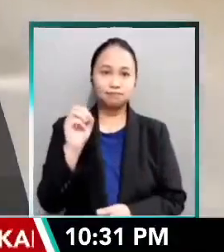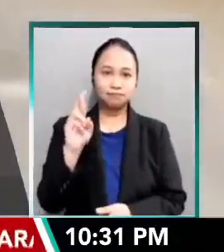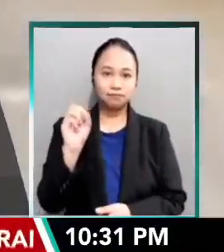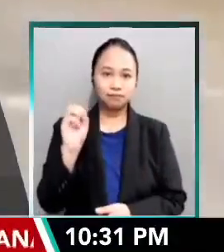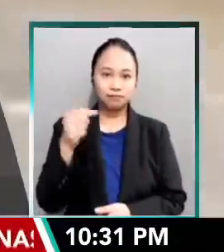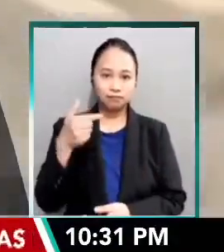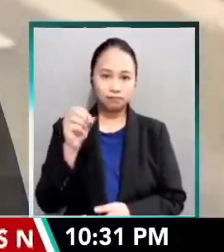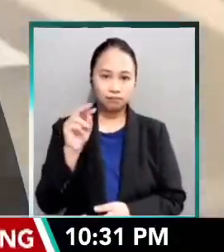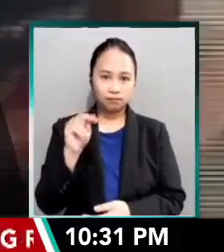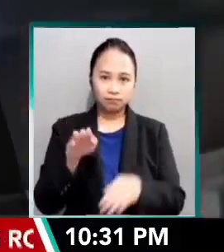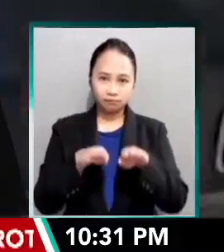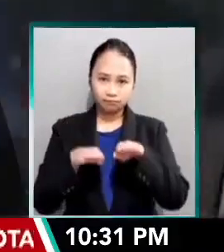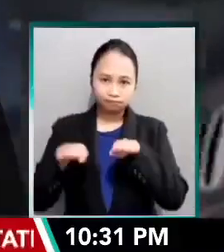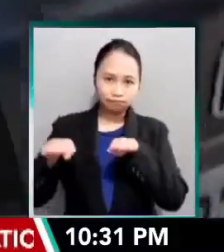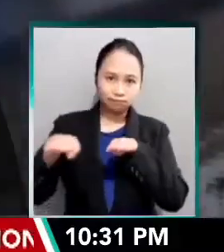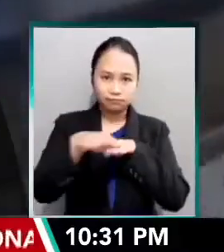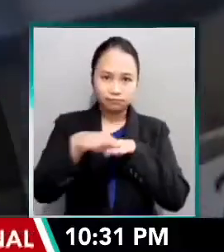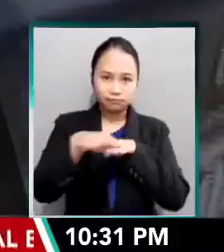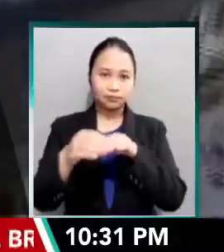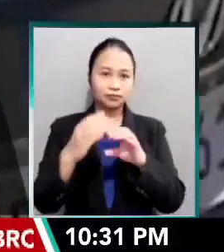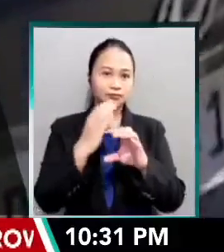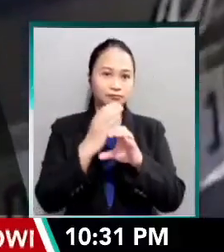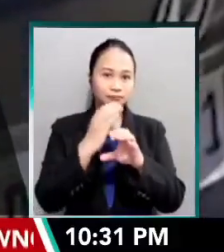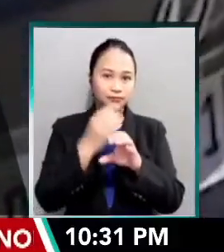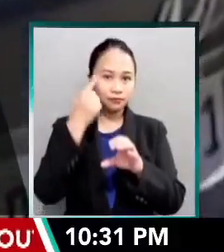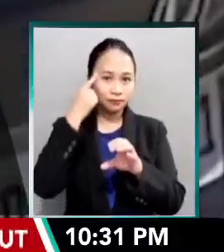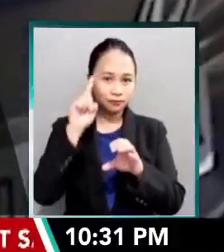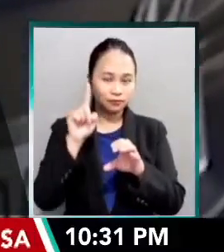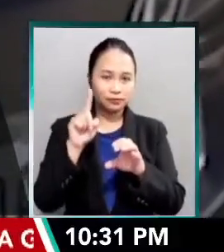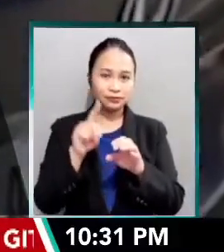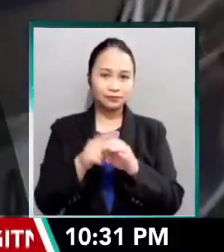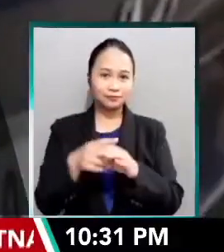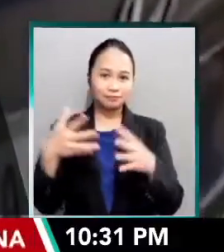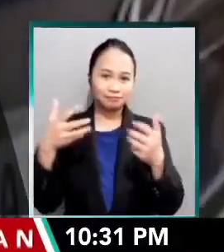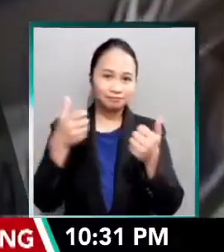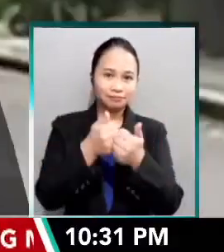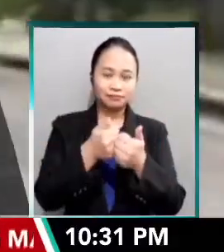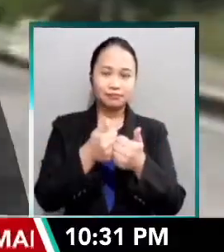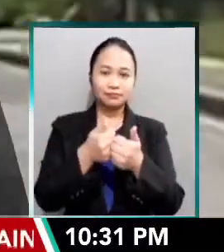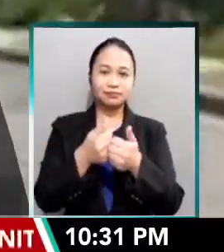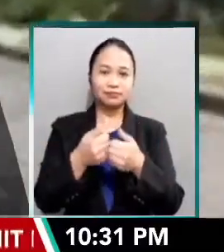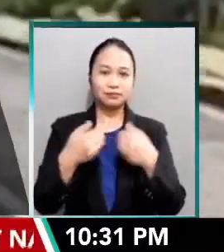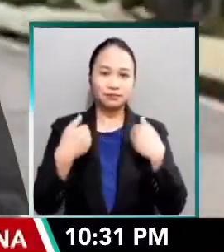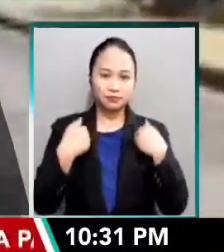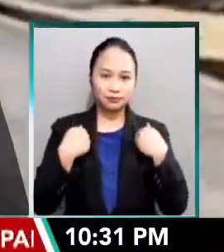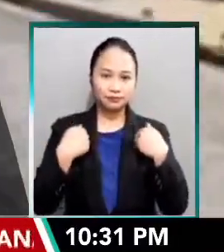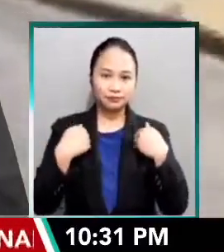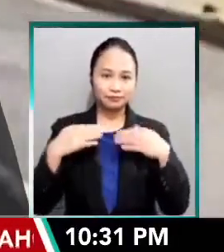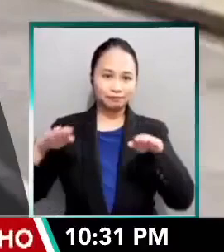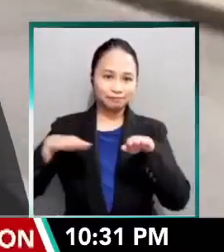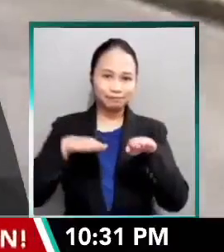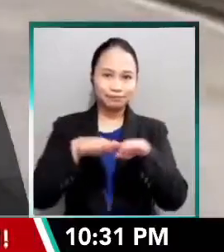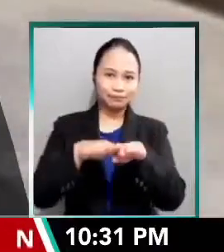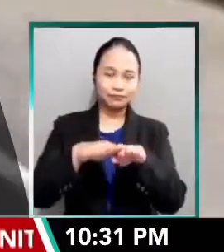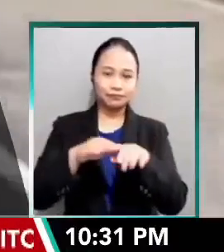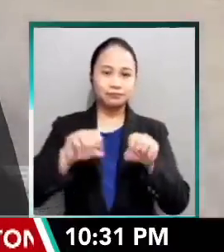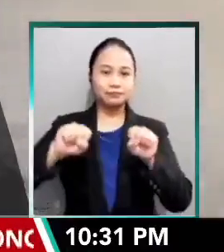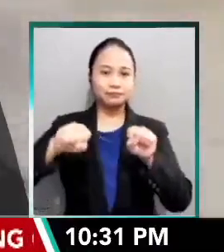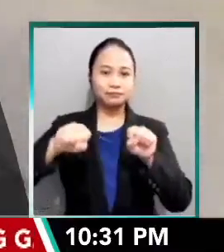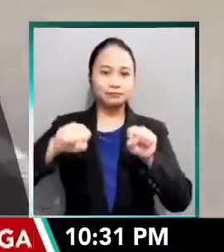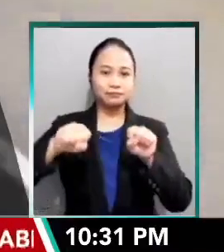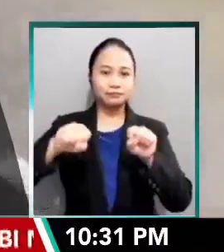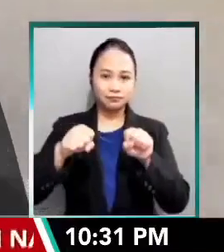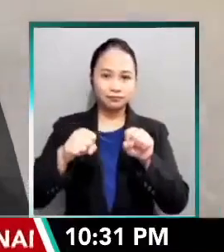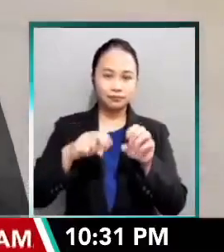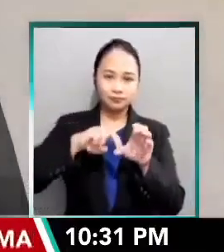ng SUV ang isang kotse kaya sumalpok ito sa SUV at saka bumangga sa tricycle. Tumilapon at nasugatan